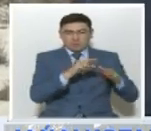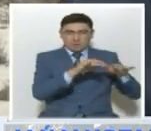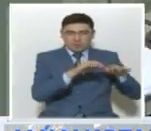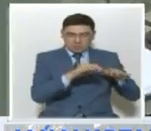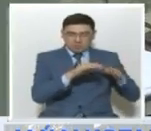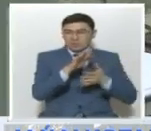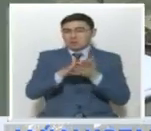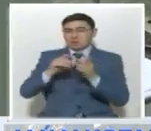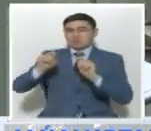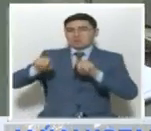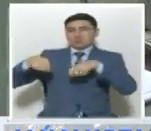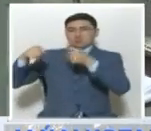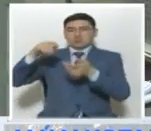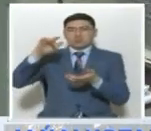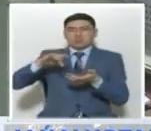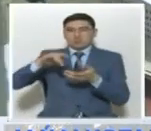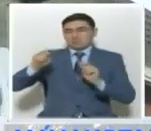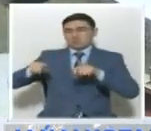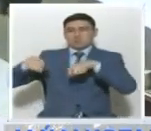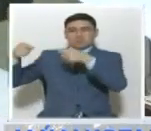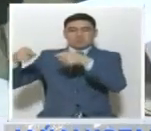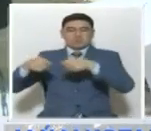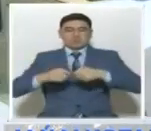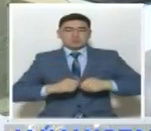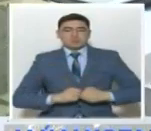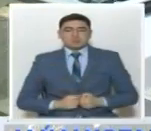и передаем. Пользуются только военные.